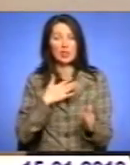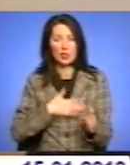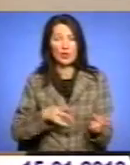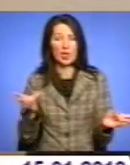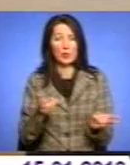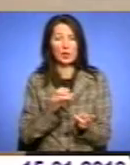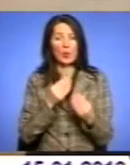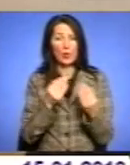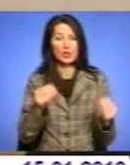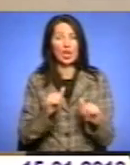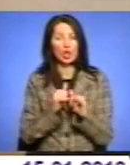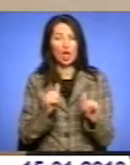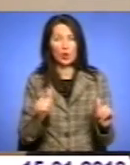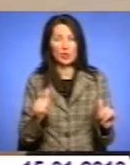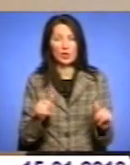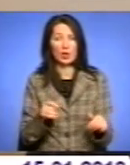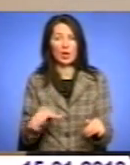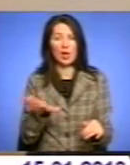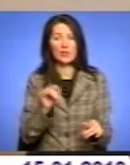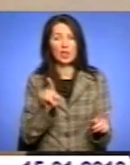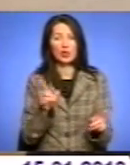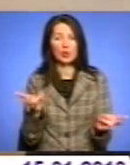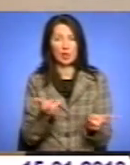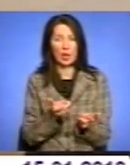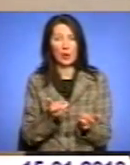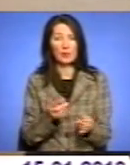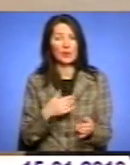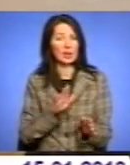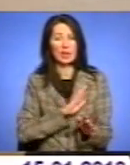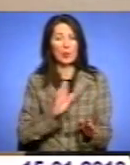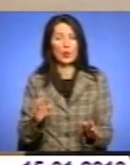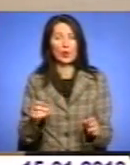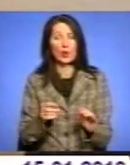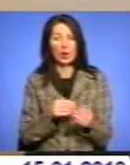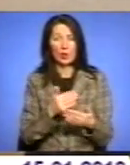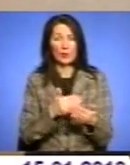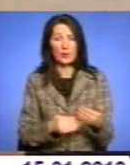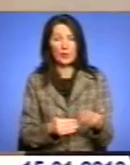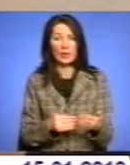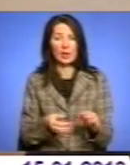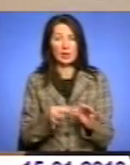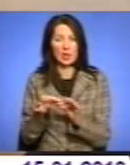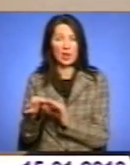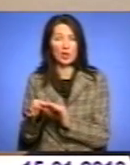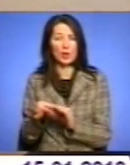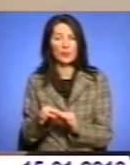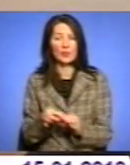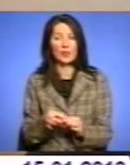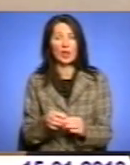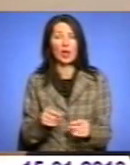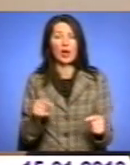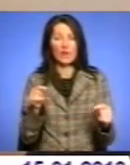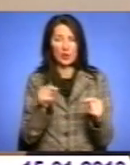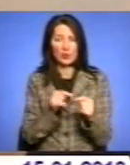а власне там все, що потребується для розвитку. Я не буду розшифровувати в даному випадку по детальних статтях. Відповідно, виходячи з